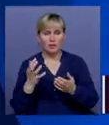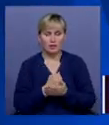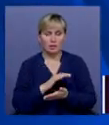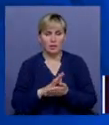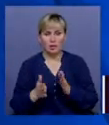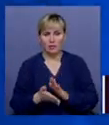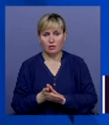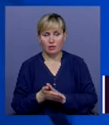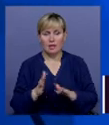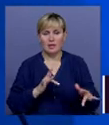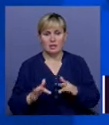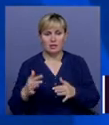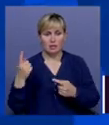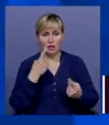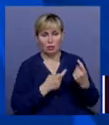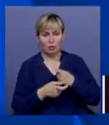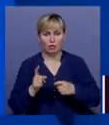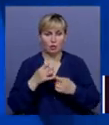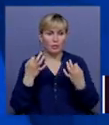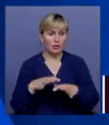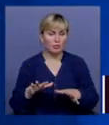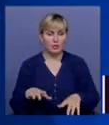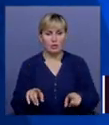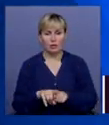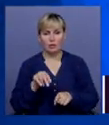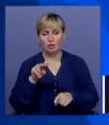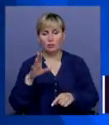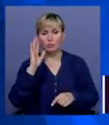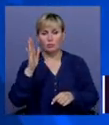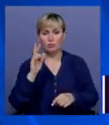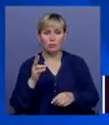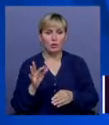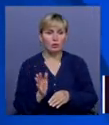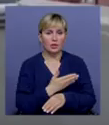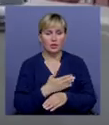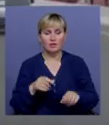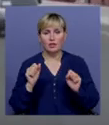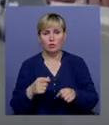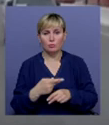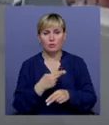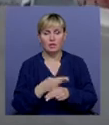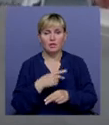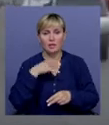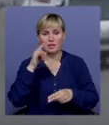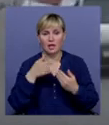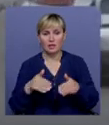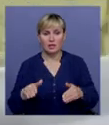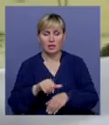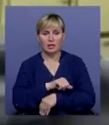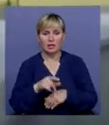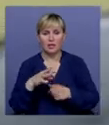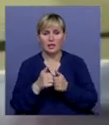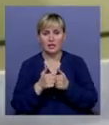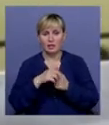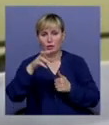договоренность действовать сообща чтобы не допустить такого чипа в будущем для устранения возможных препятствий казахстан открывает границу для соседнего